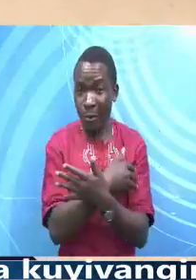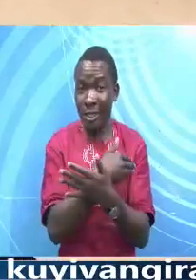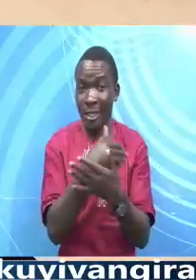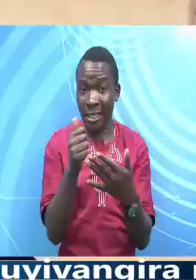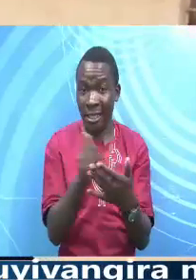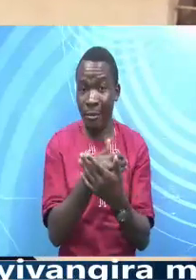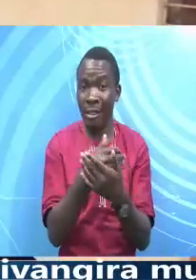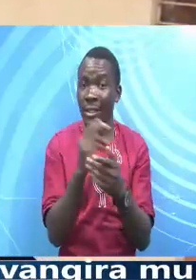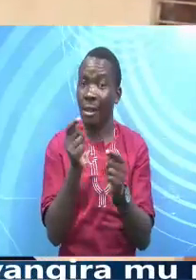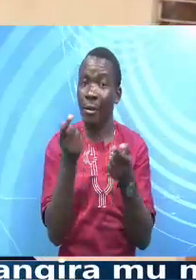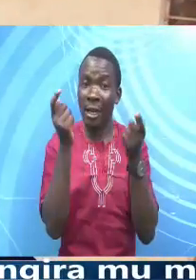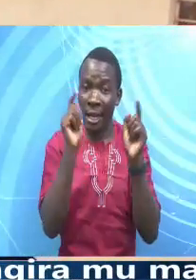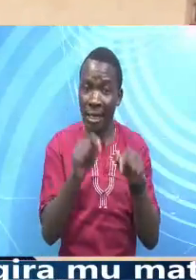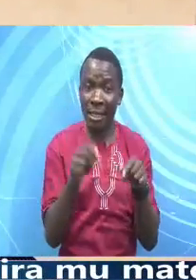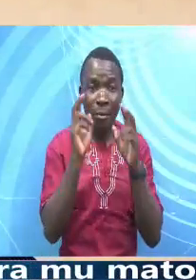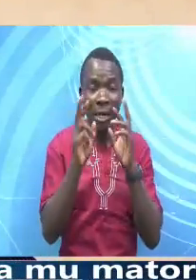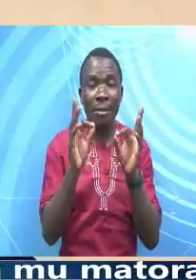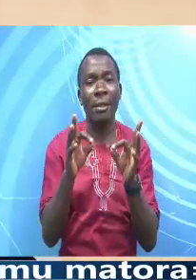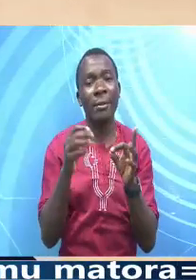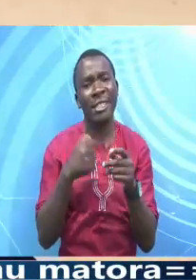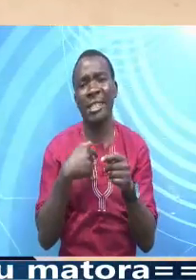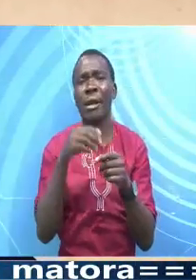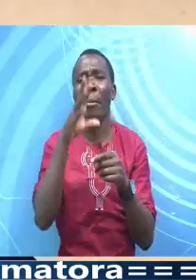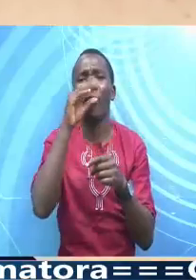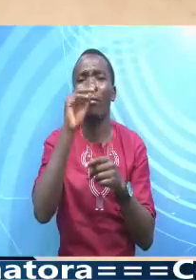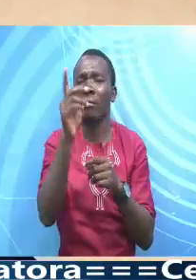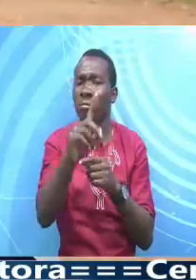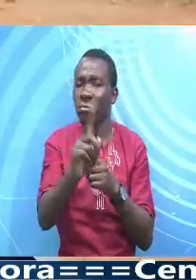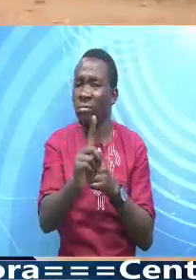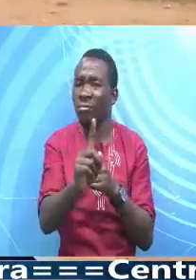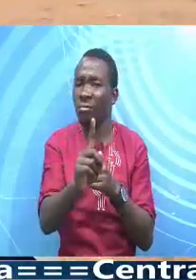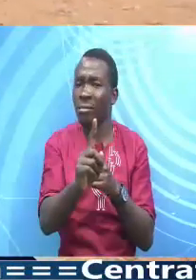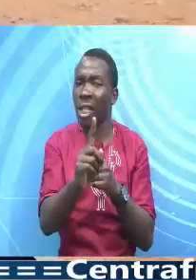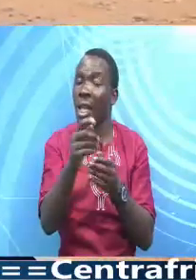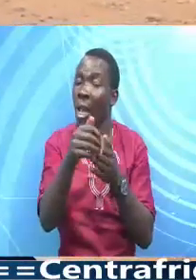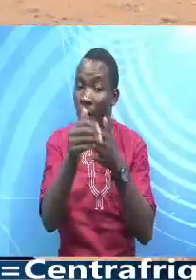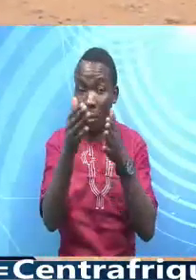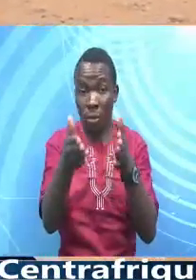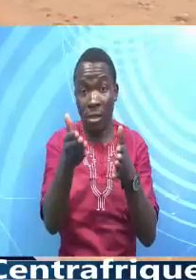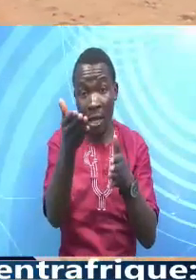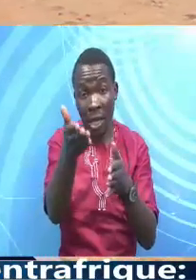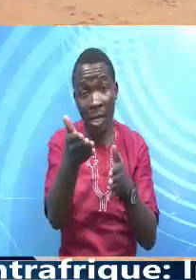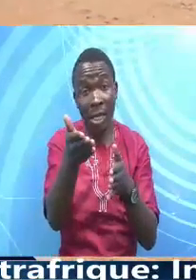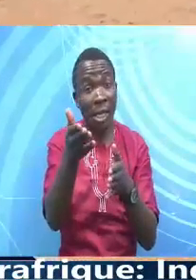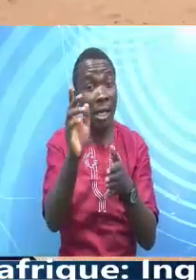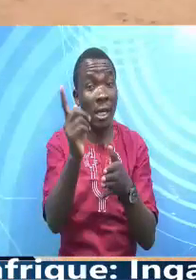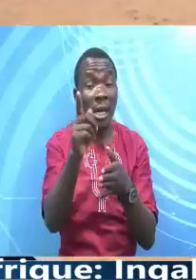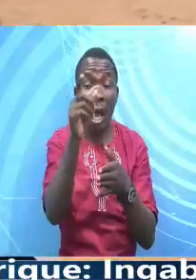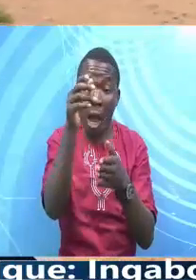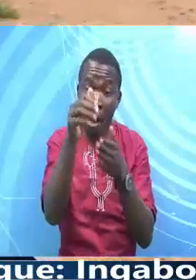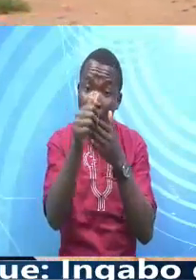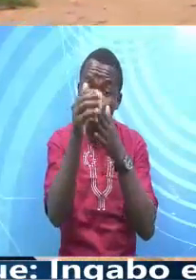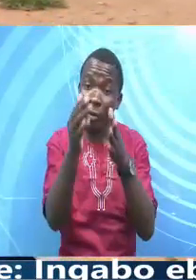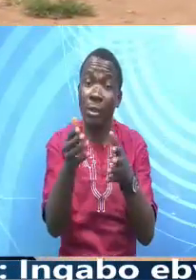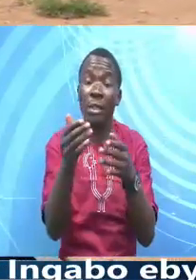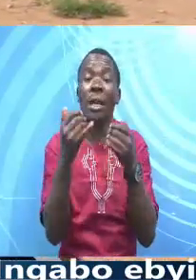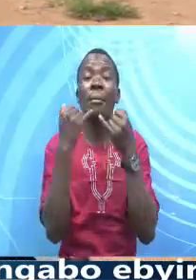ibintu ngo nzere njye ugiye kubivuga. Abayobozi bahari, nta muyobozi nigize mbasha kubibwira,